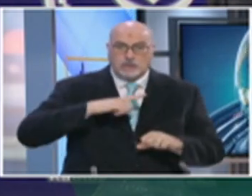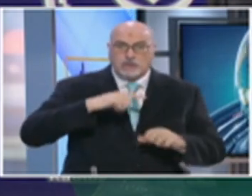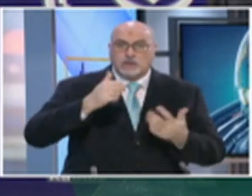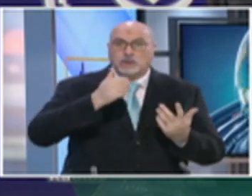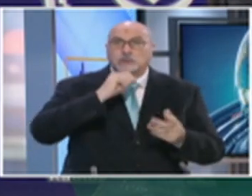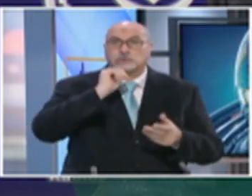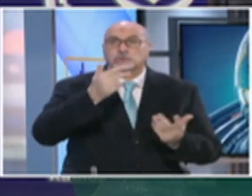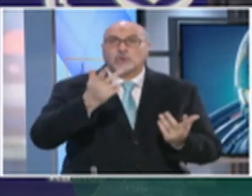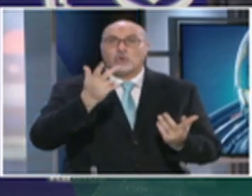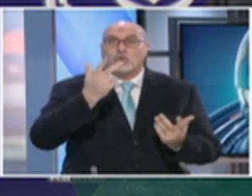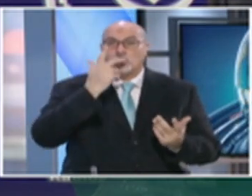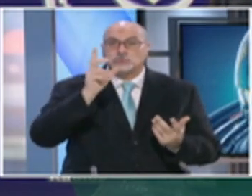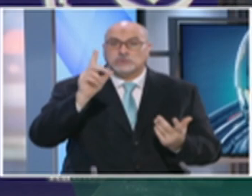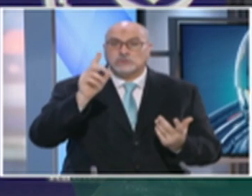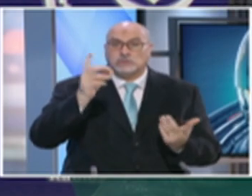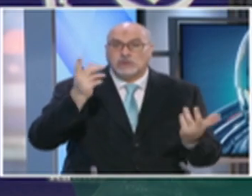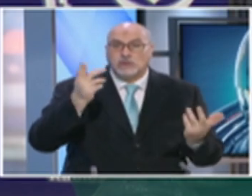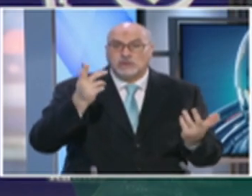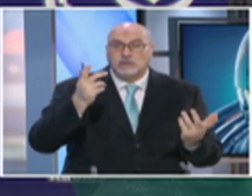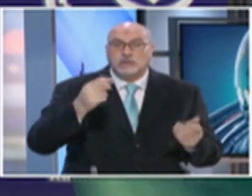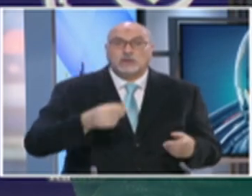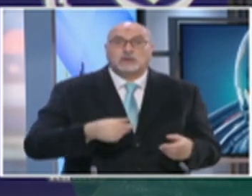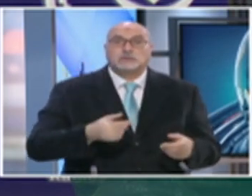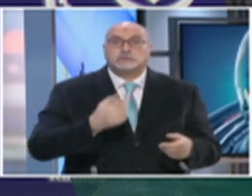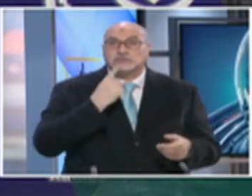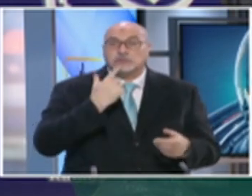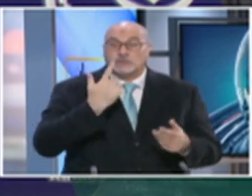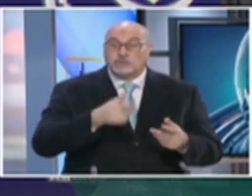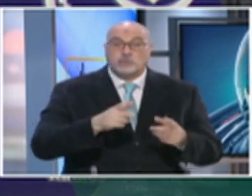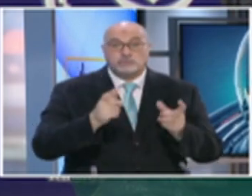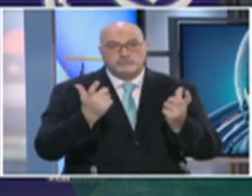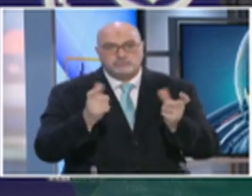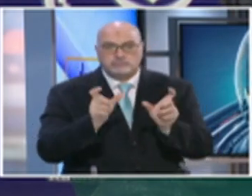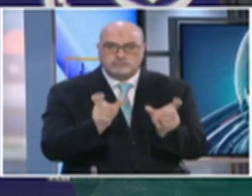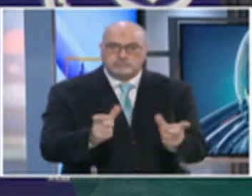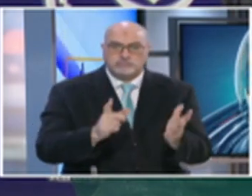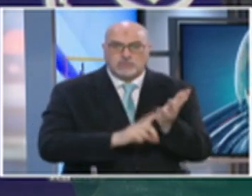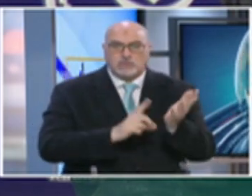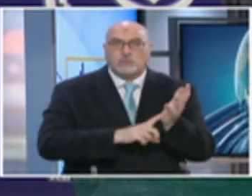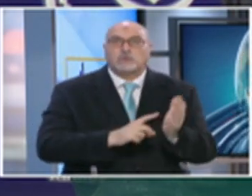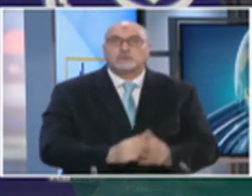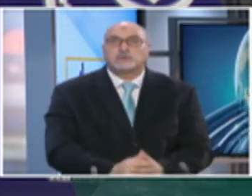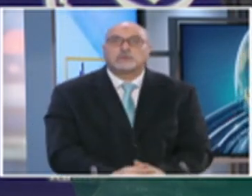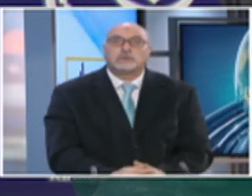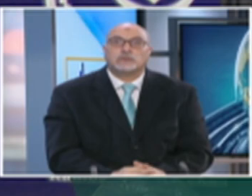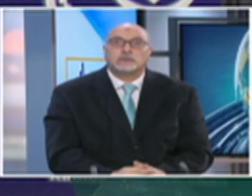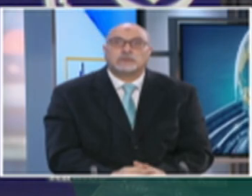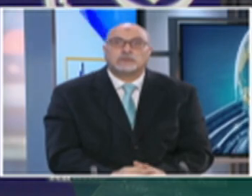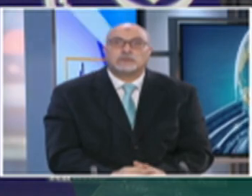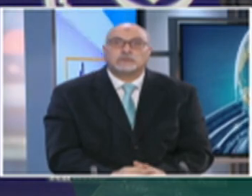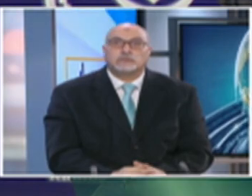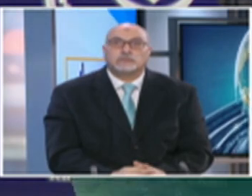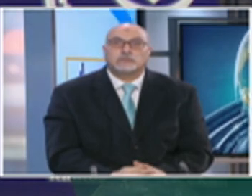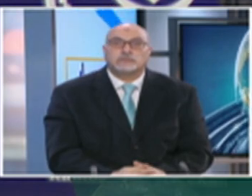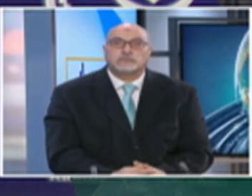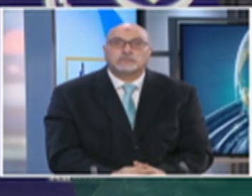على بالكم بدون إطار قانوني، ولهذا كان ولا بد باش نشرعوا في إنجاز هذه القوانين